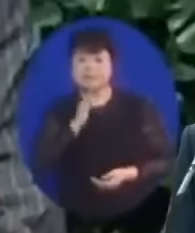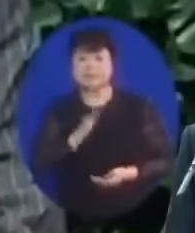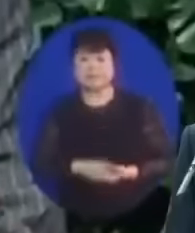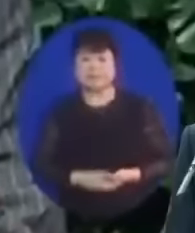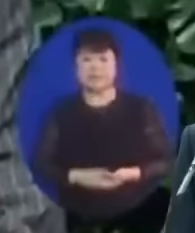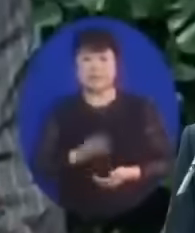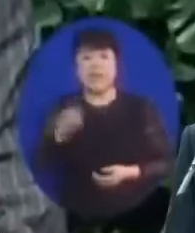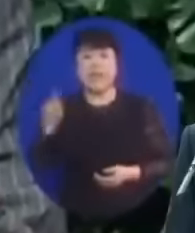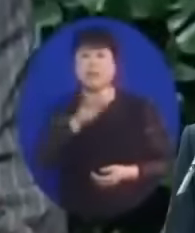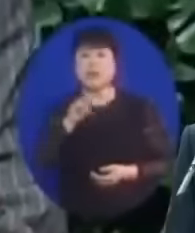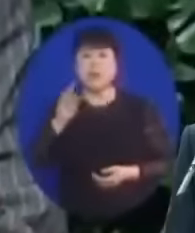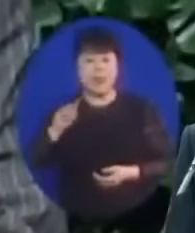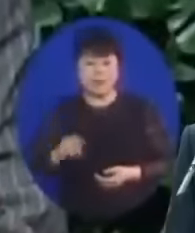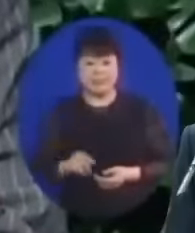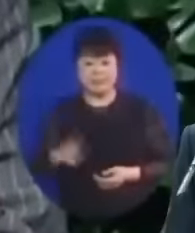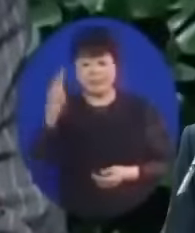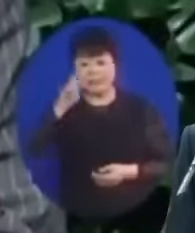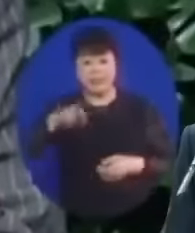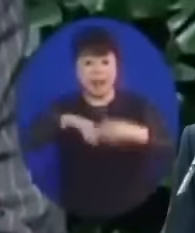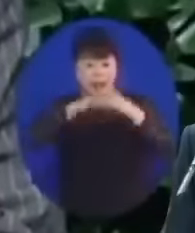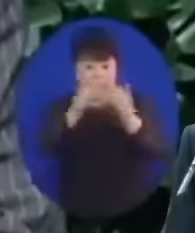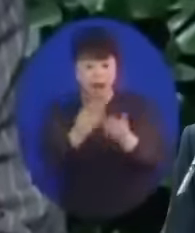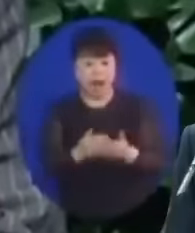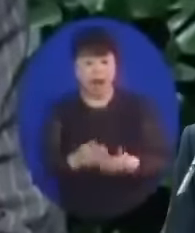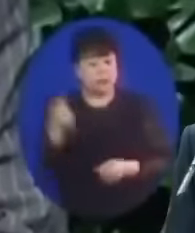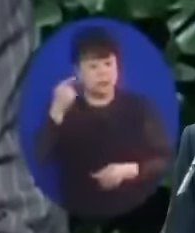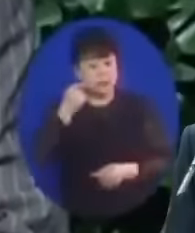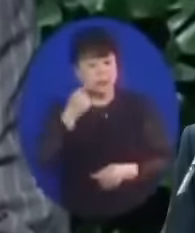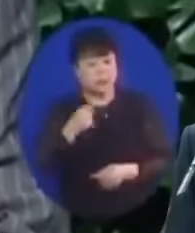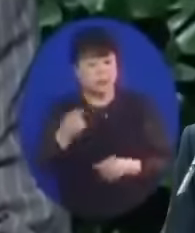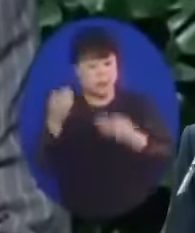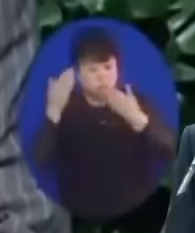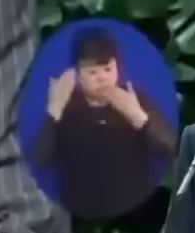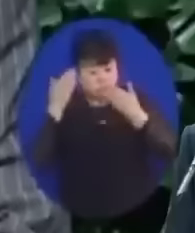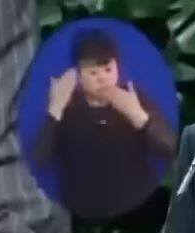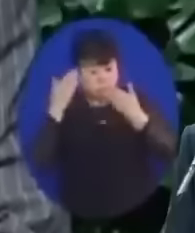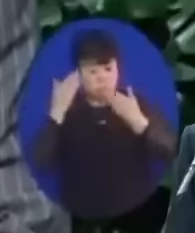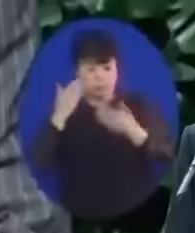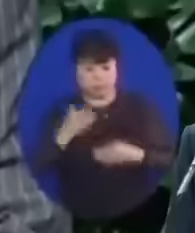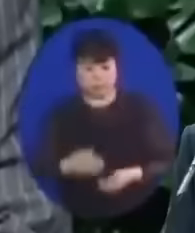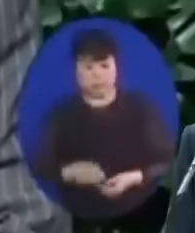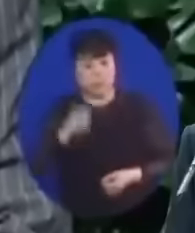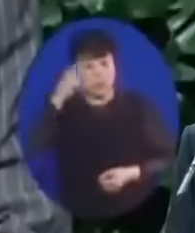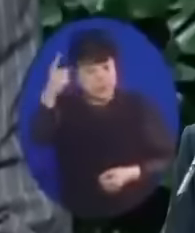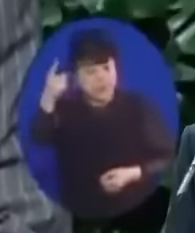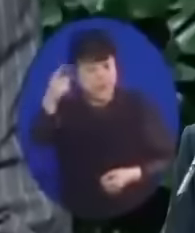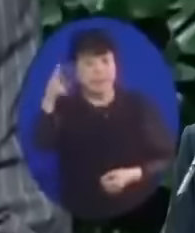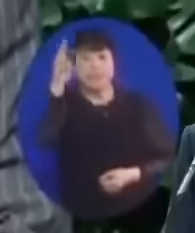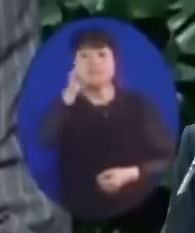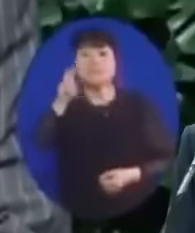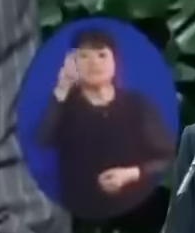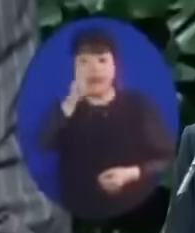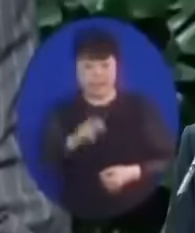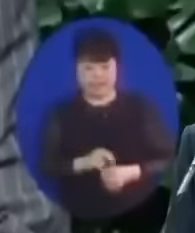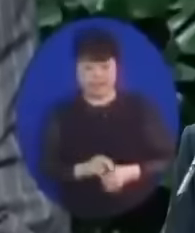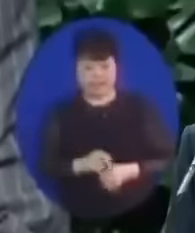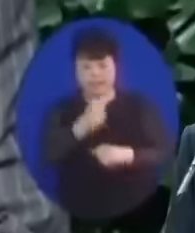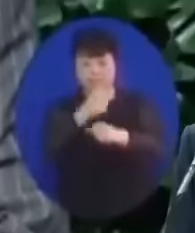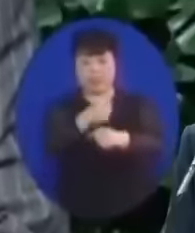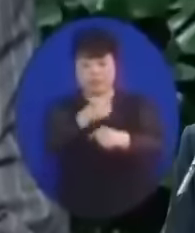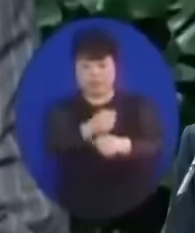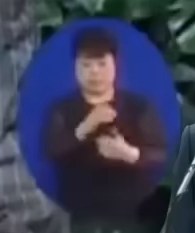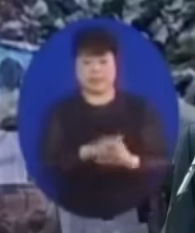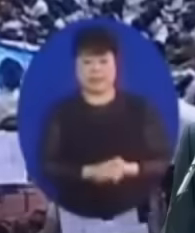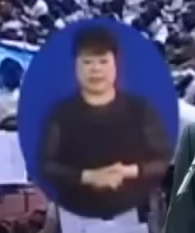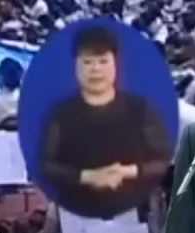추앙받는 베토벤은 일생 음악을 듣지 못하는 청각장애인이었으나 위대한 음악을